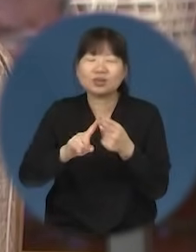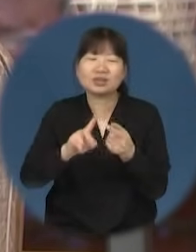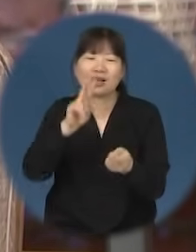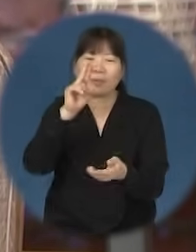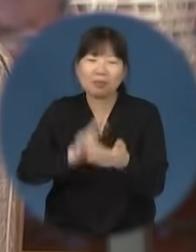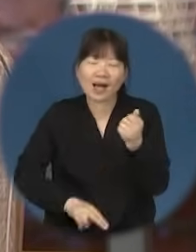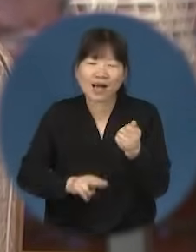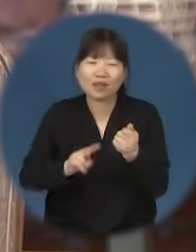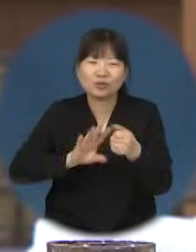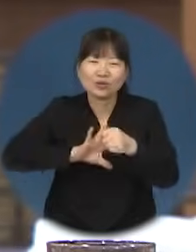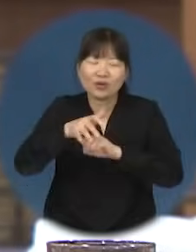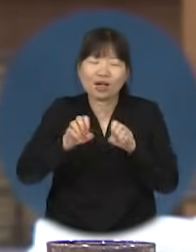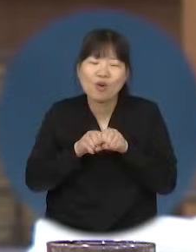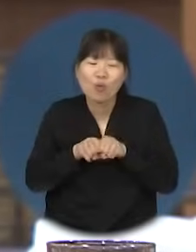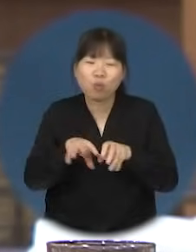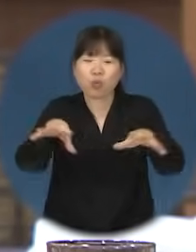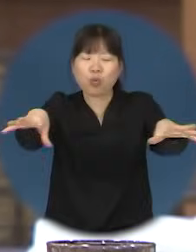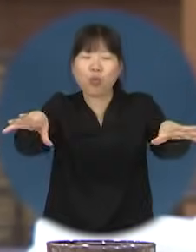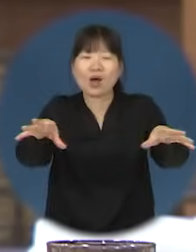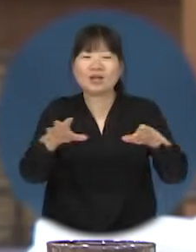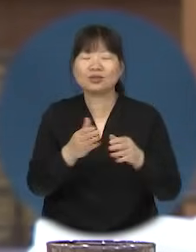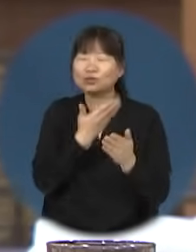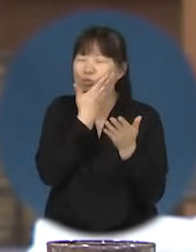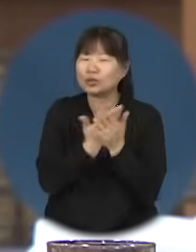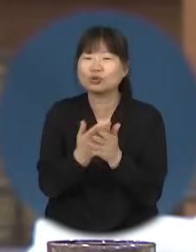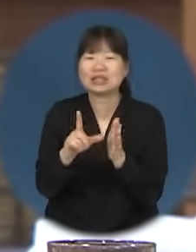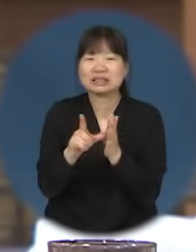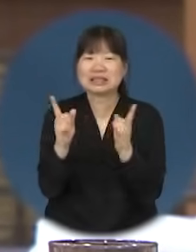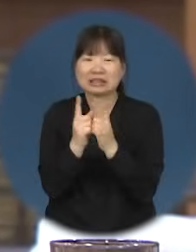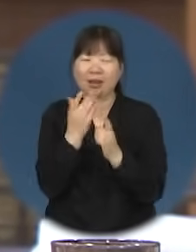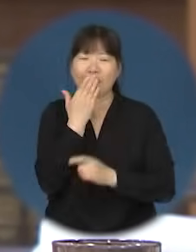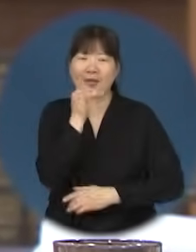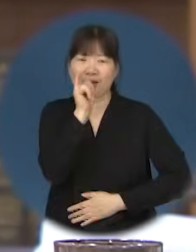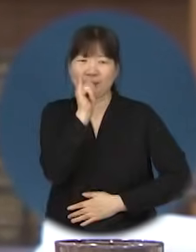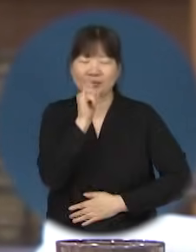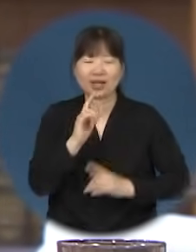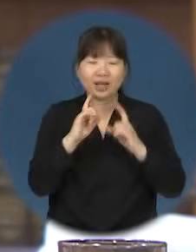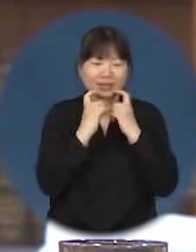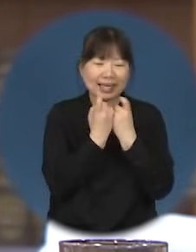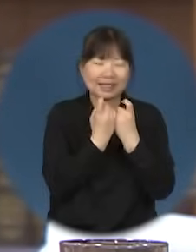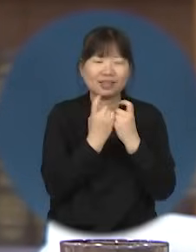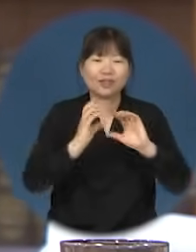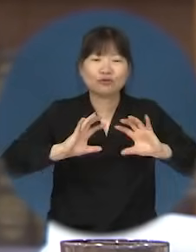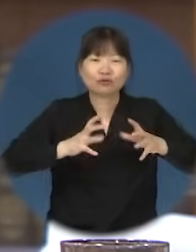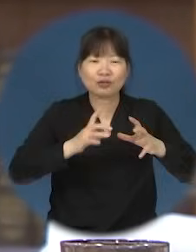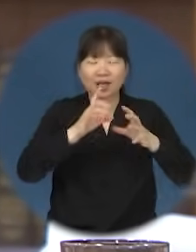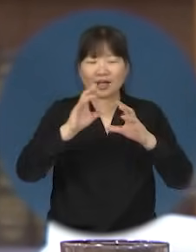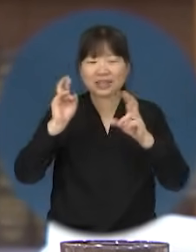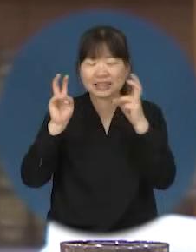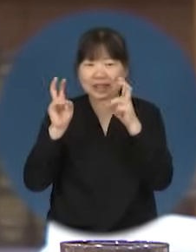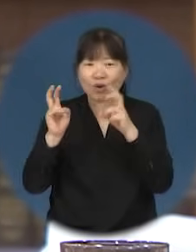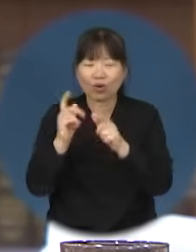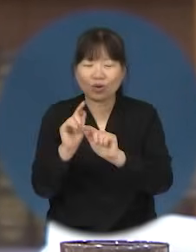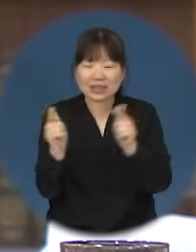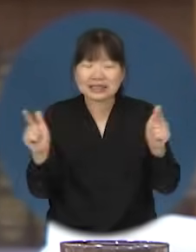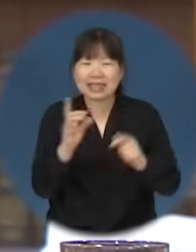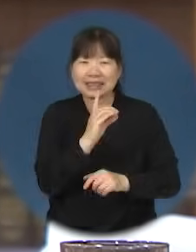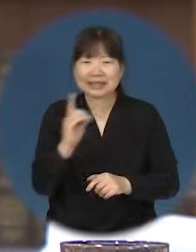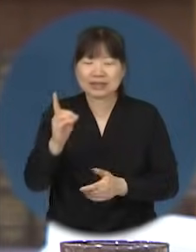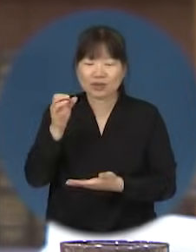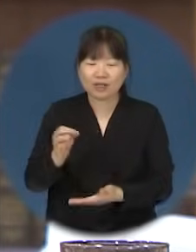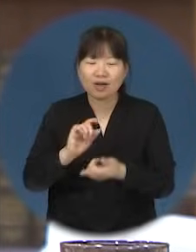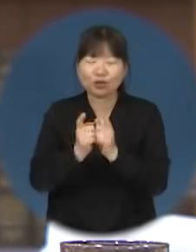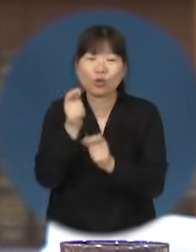되는 거죠. 네. 개인도, 기업도, 국가도 예. 디지털 자산들을 서로서로 만들고